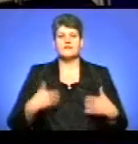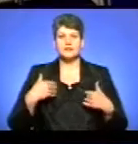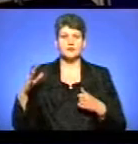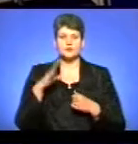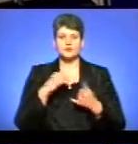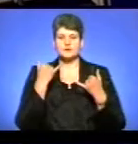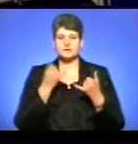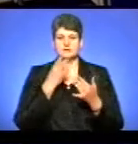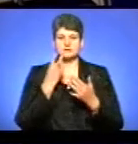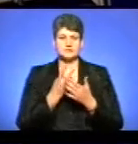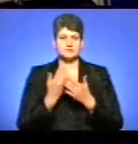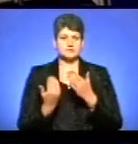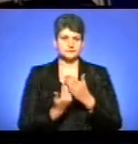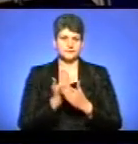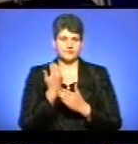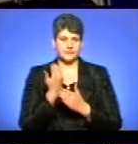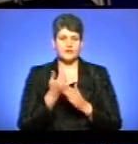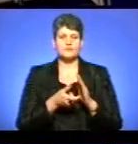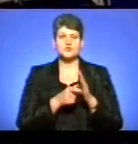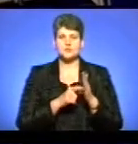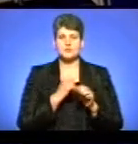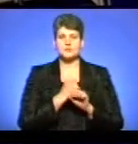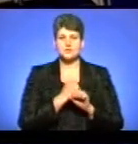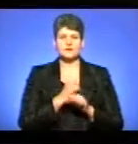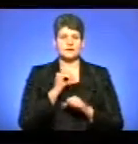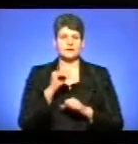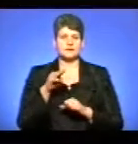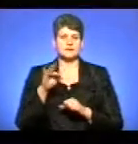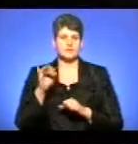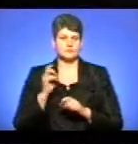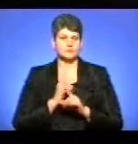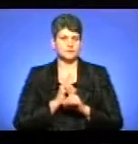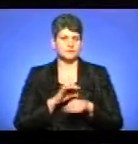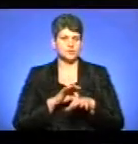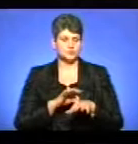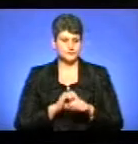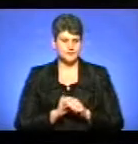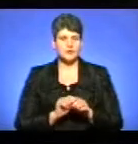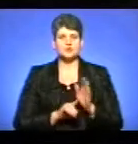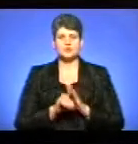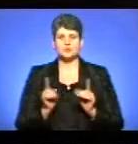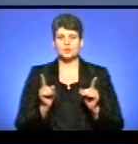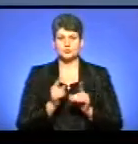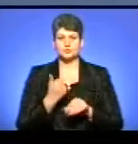Вітаю всіх, хто зараз з нами. В ефірі новини. В студії працює ведуча Ірина Терлюк. Спочатку коротко про головні